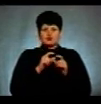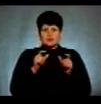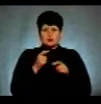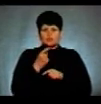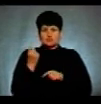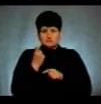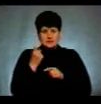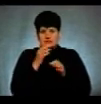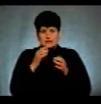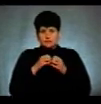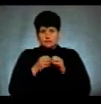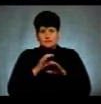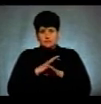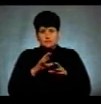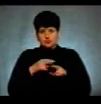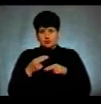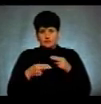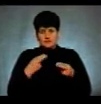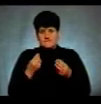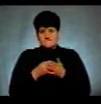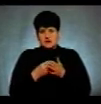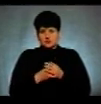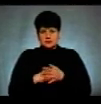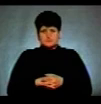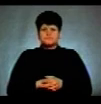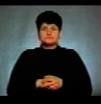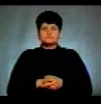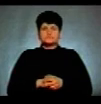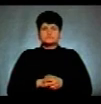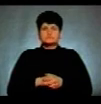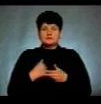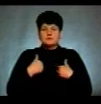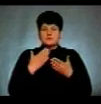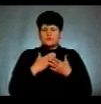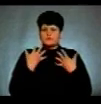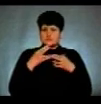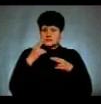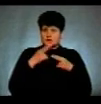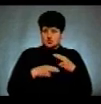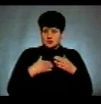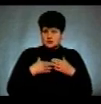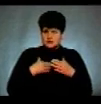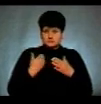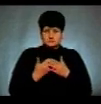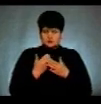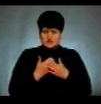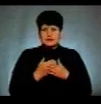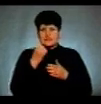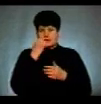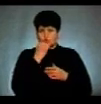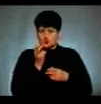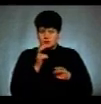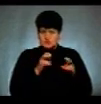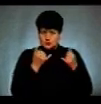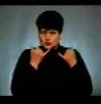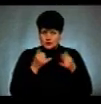не буде ніяких проблем щодо відшкодування вартості. Що ж, ми маємо вже закінчувати наш ефір. Я вам дуже дякую, що прийшли сьогодні до